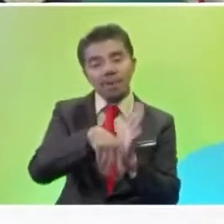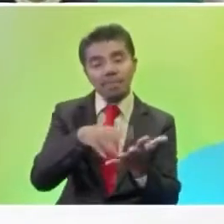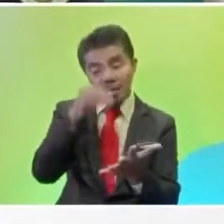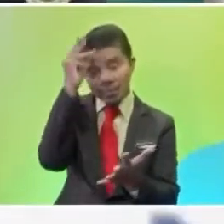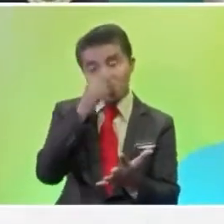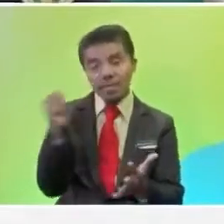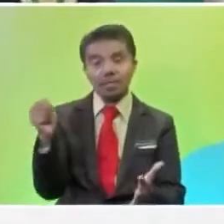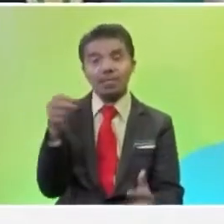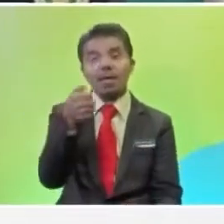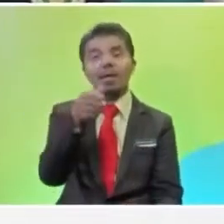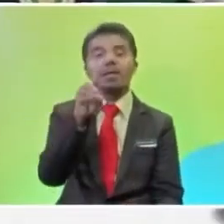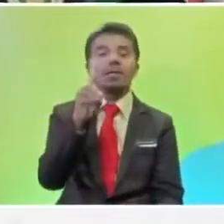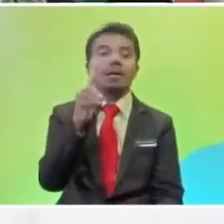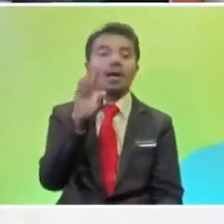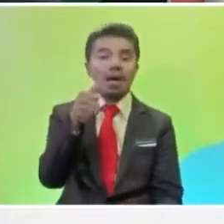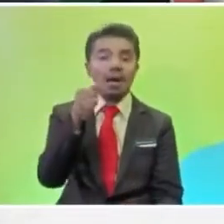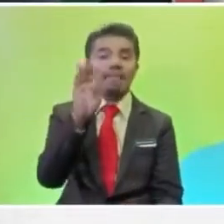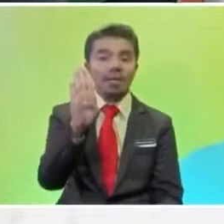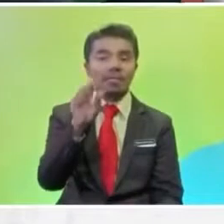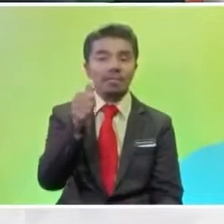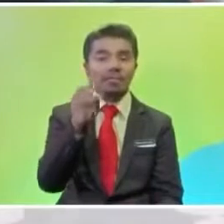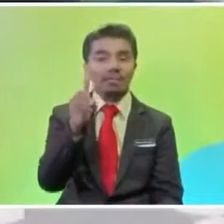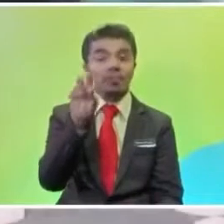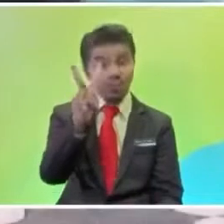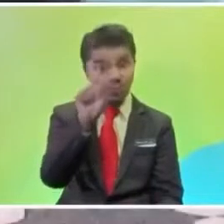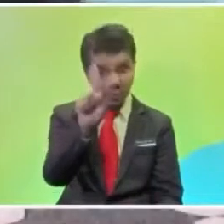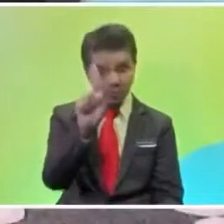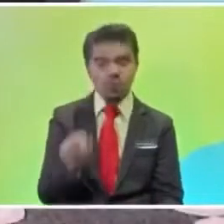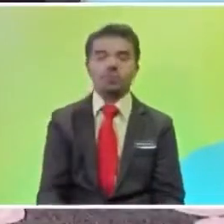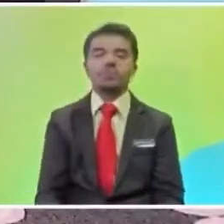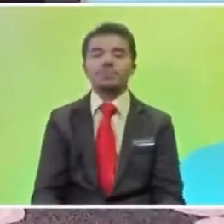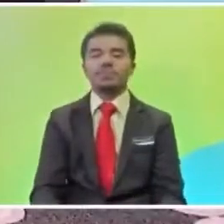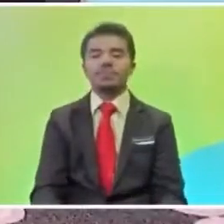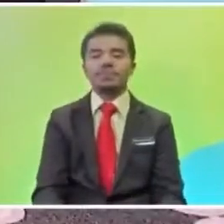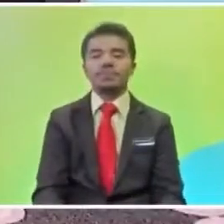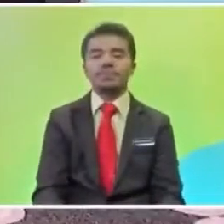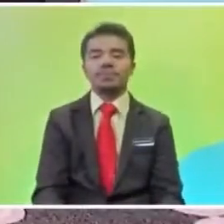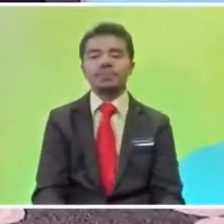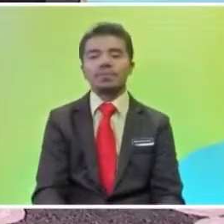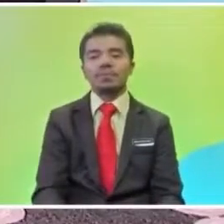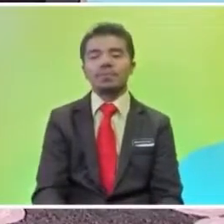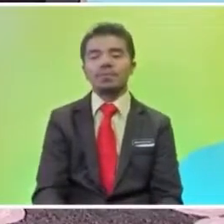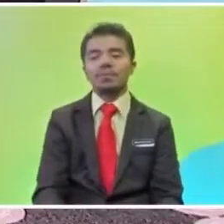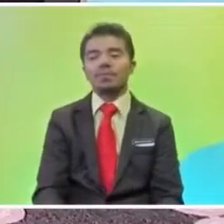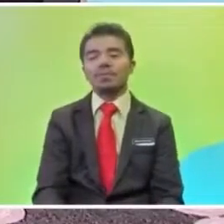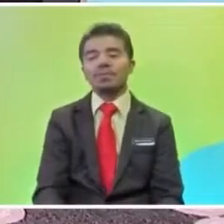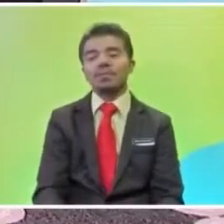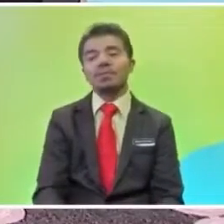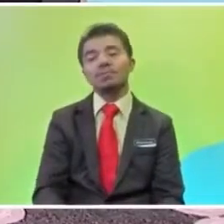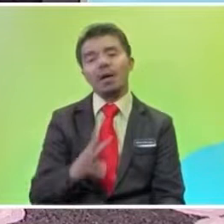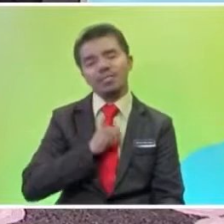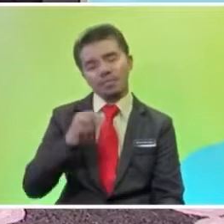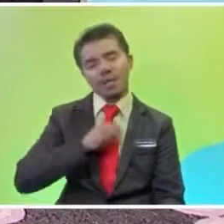ahli kumpulan mereka ah begitu di sini juga mudah-muri harus memberikan satu orang jawa untuk memberikan ide betul